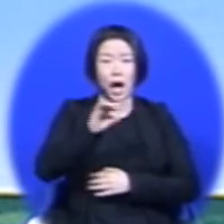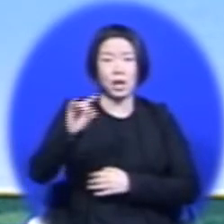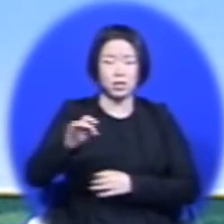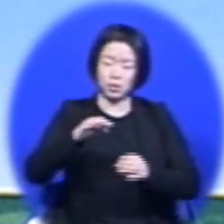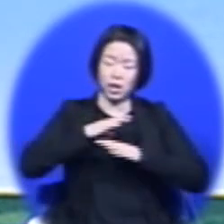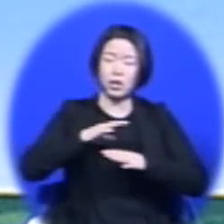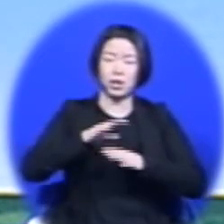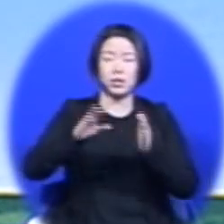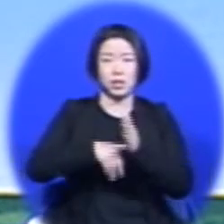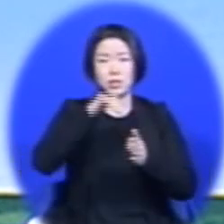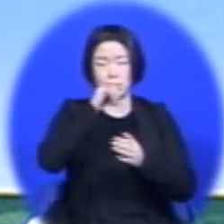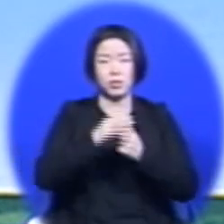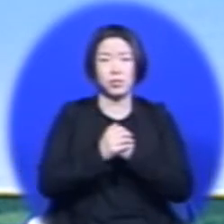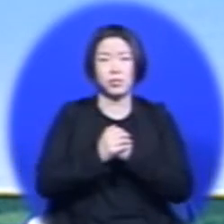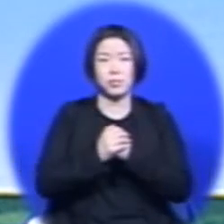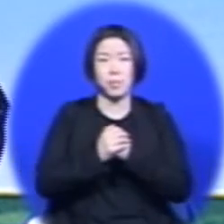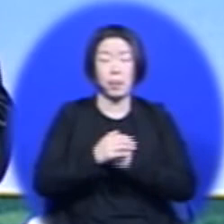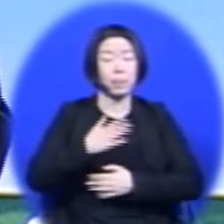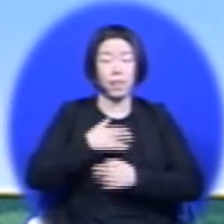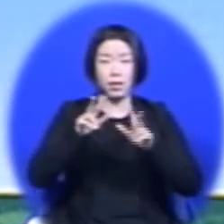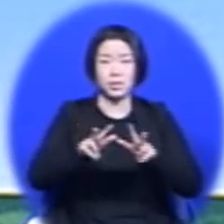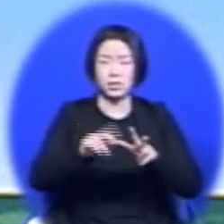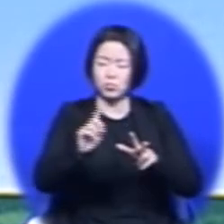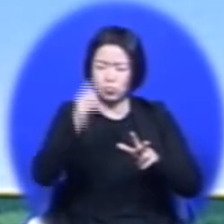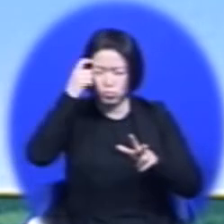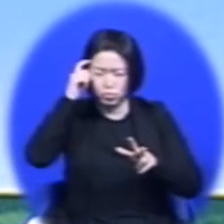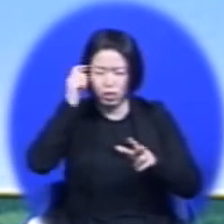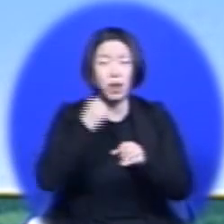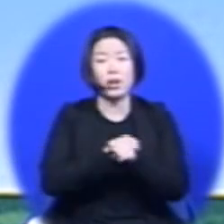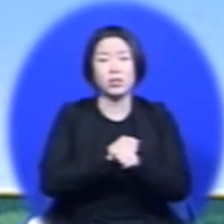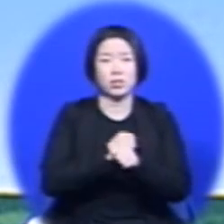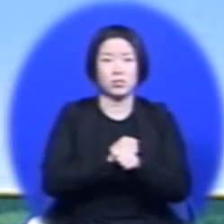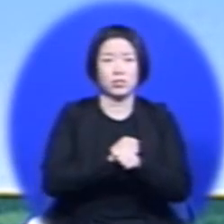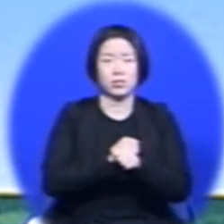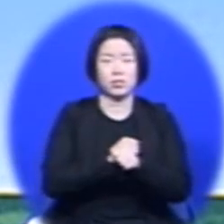깜짝깜짝 놀랄 때가 있습니다. 내가 지금 이렇게 무슨 생각을 하는 거야?